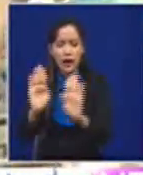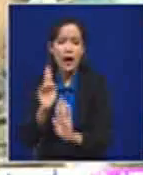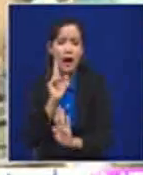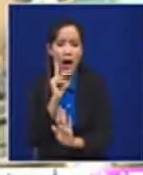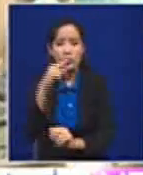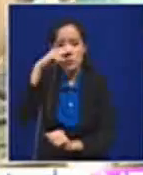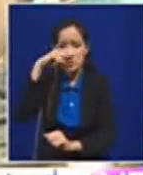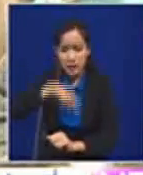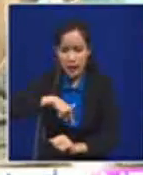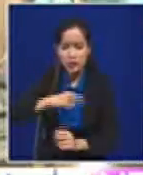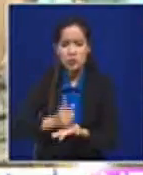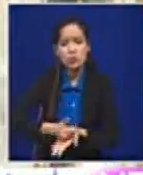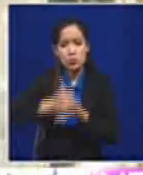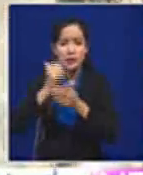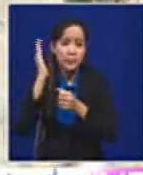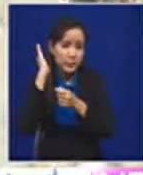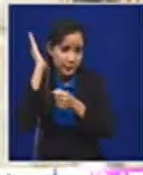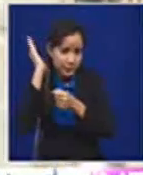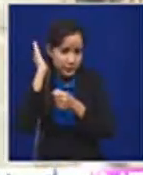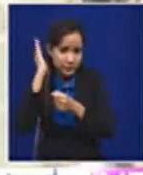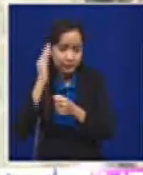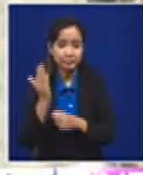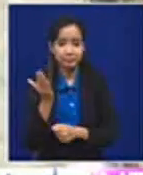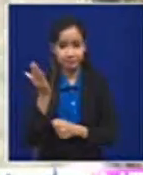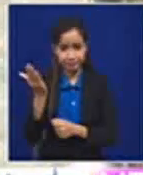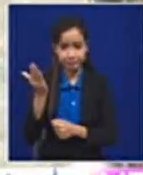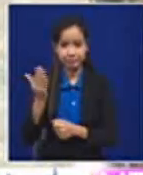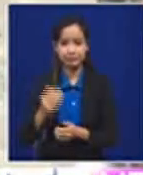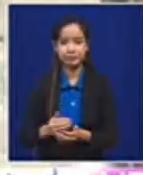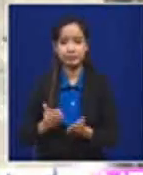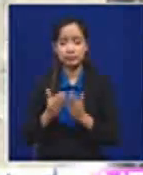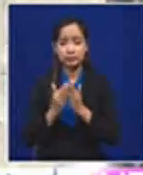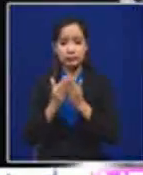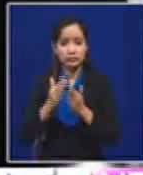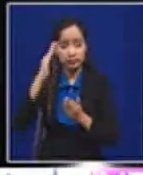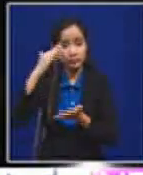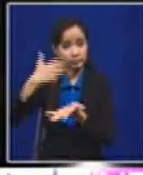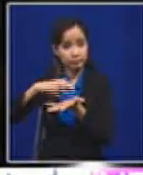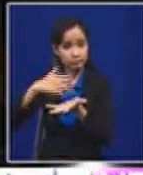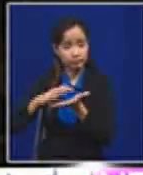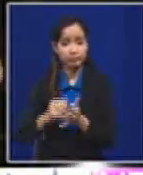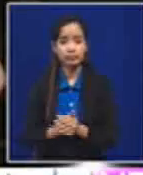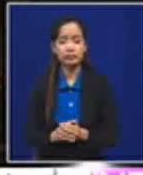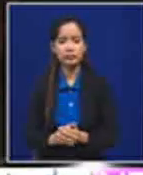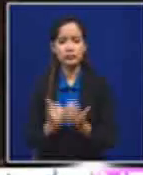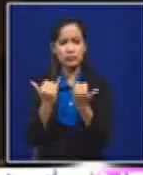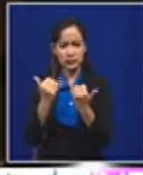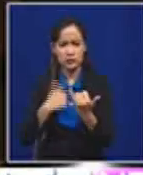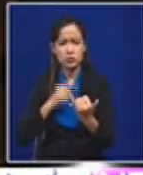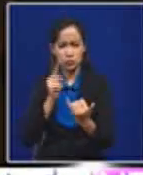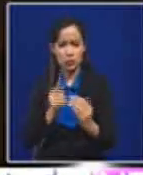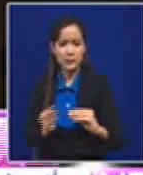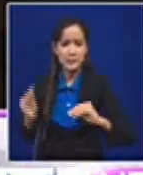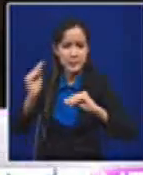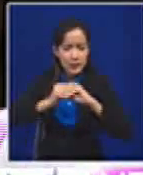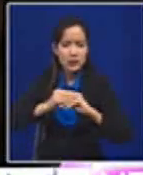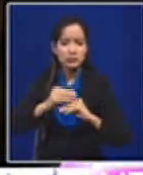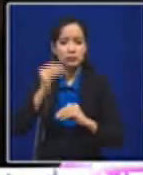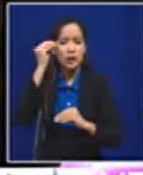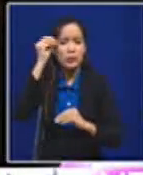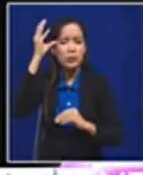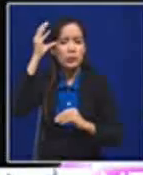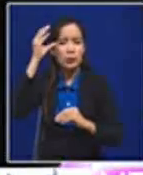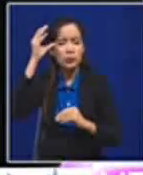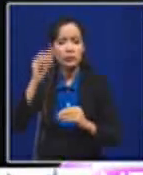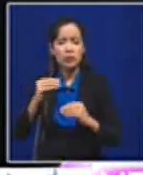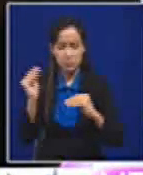ให้เกิดความเข้าใจมากยิ่งขึ้นไปฟังเสียงพลเรือโทจุมพลกันค่ะ การนี้เราต้องเพิ่มความรู้ความเป็นตัวฟ้องนะ